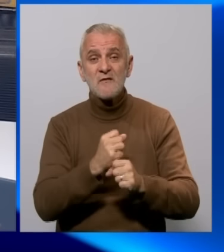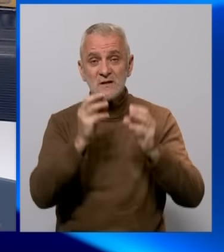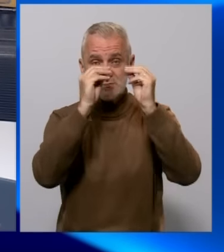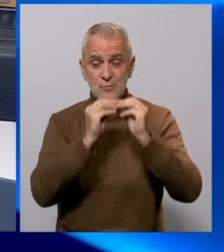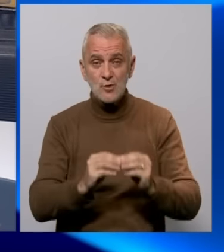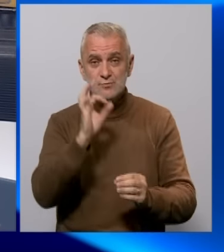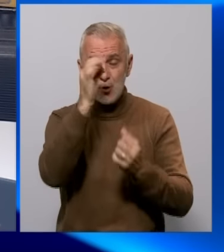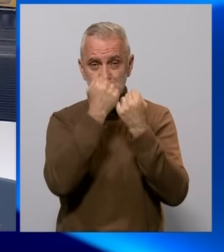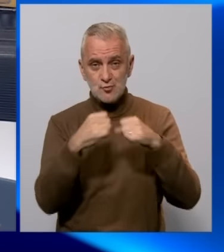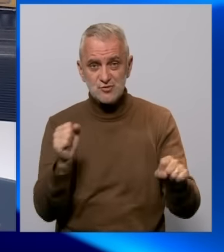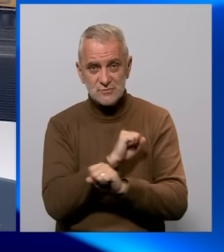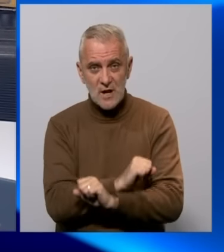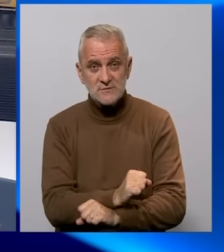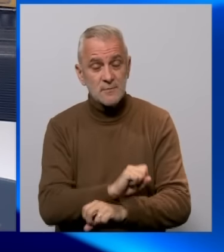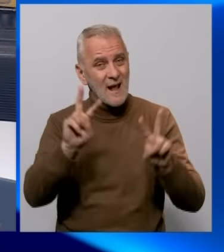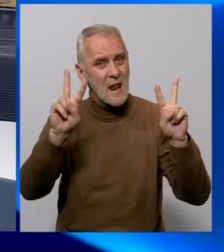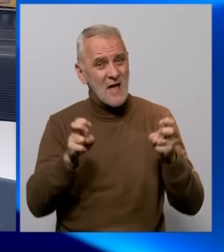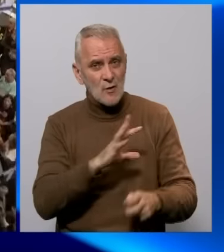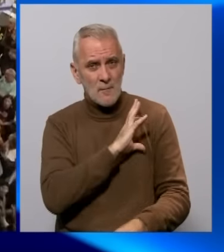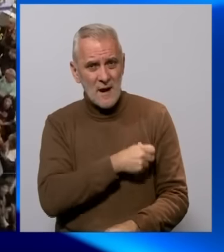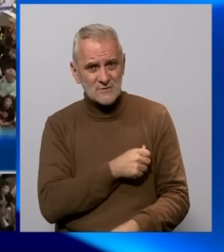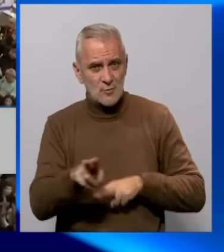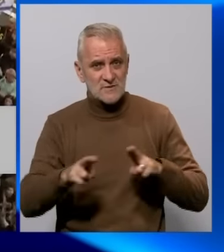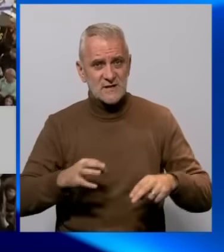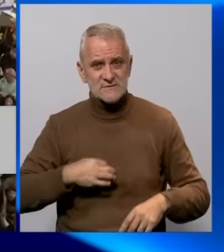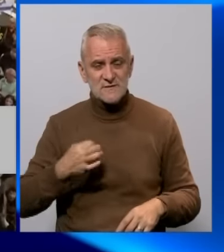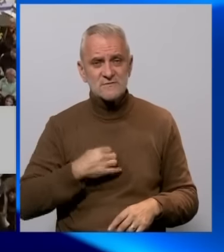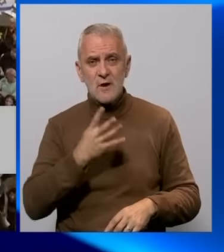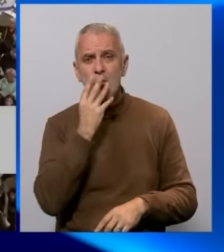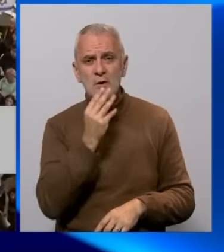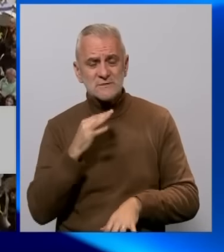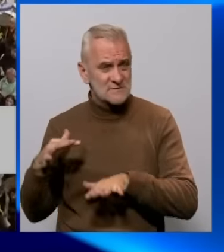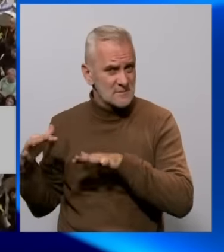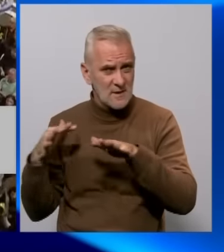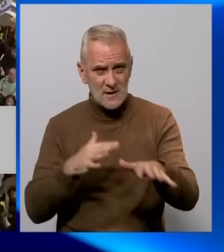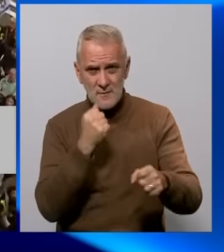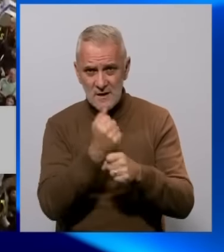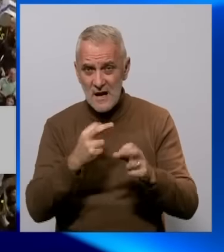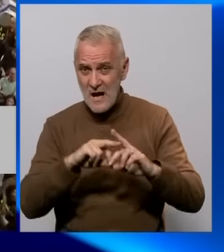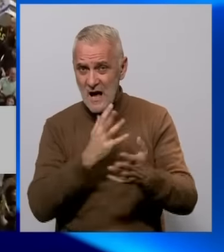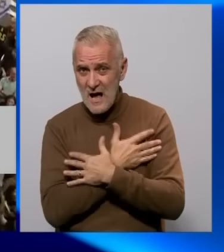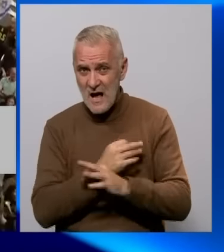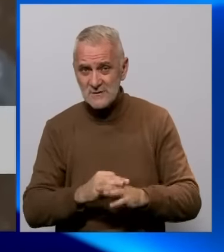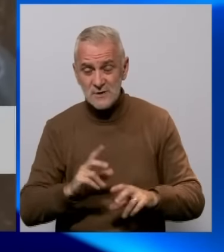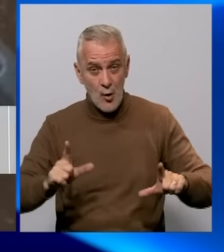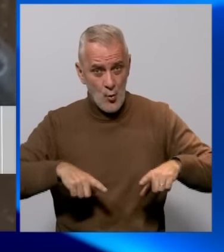o oslobađanju talaca. Prema navodima Palestinskog ministarstva zdravstva, u izraelskim